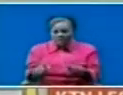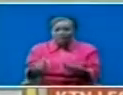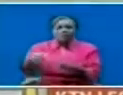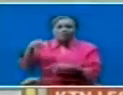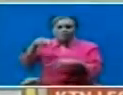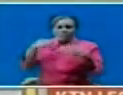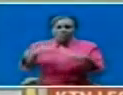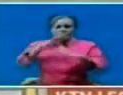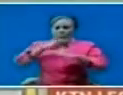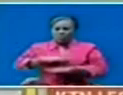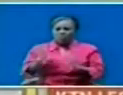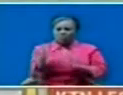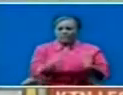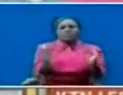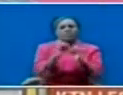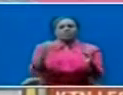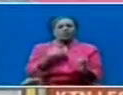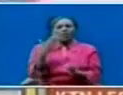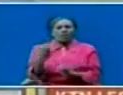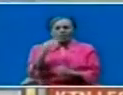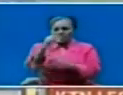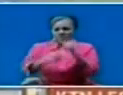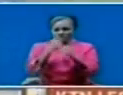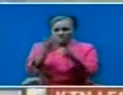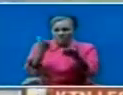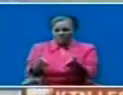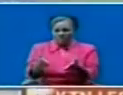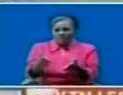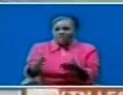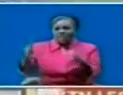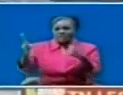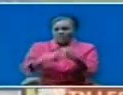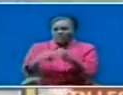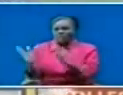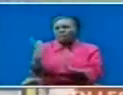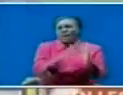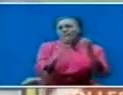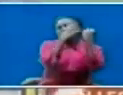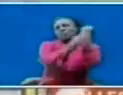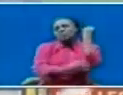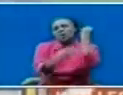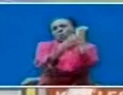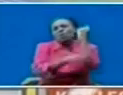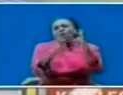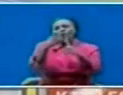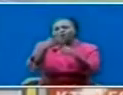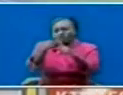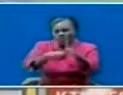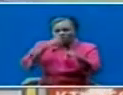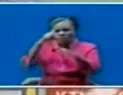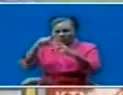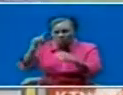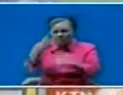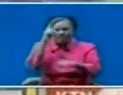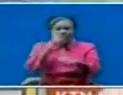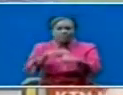ambao hawakuridhishwa na mipangilio ya Prinsloo. This year's Prinsloo Sevens is poorly organized. Starting from the kickoff time,